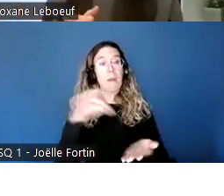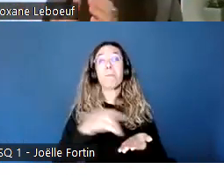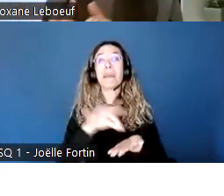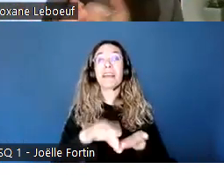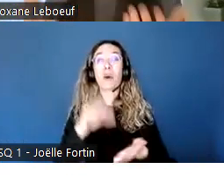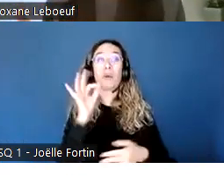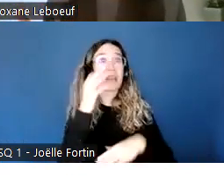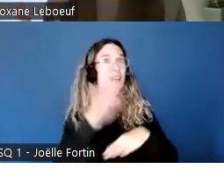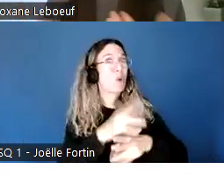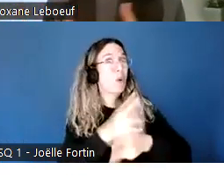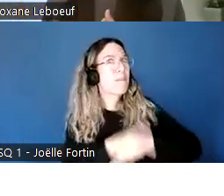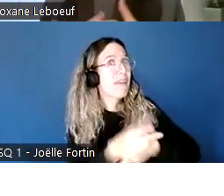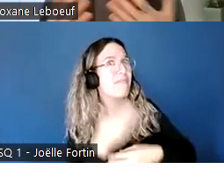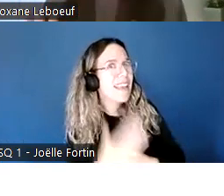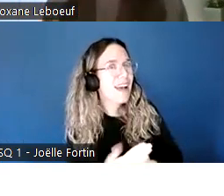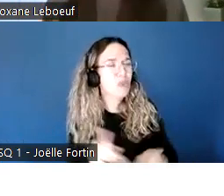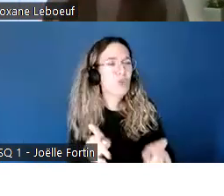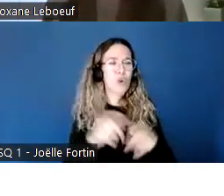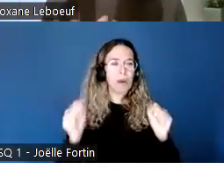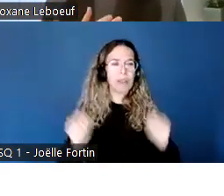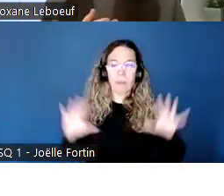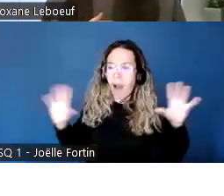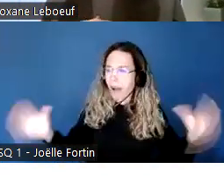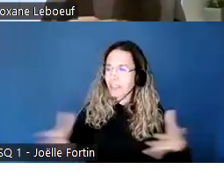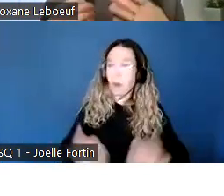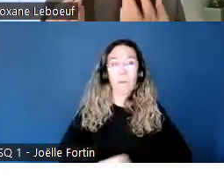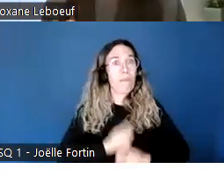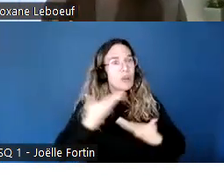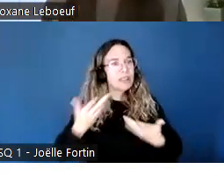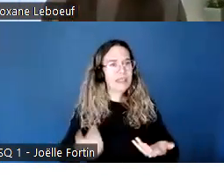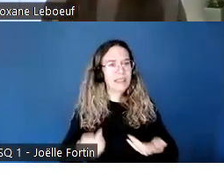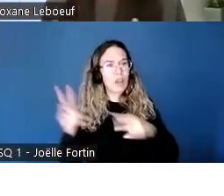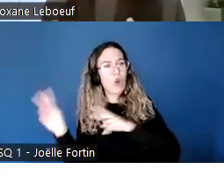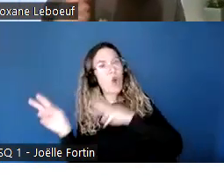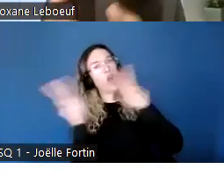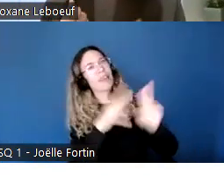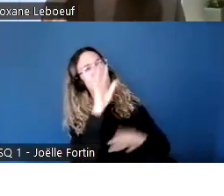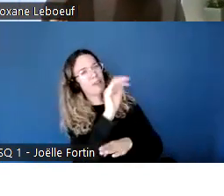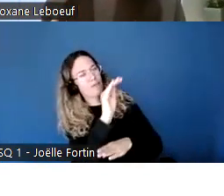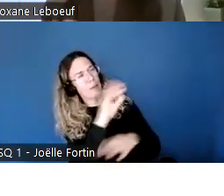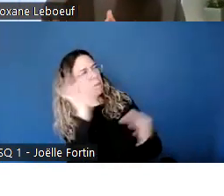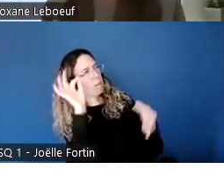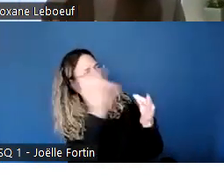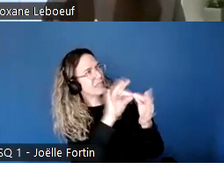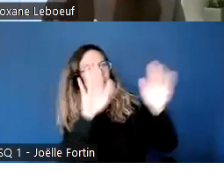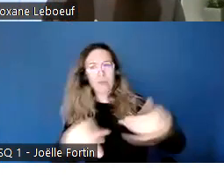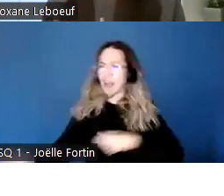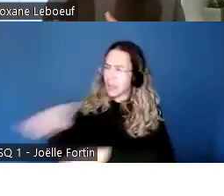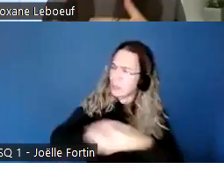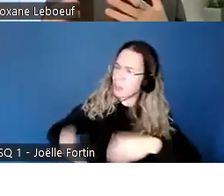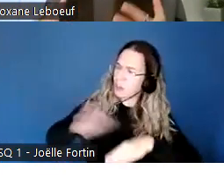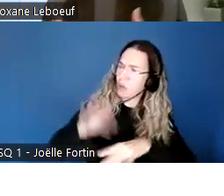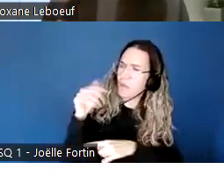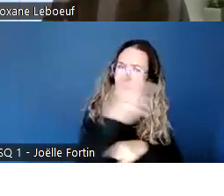sur la bienveillance, mais ça peut être aussi faire une œuvre collective de poésie, de visionner des films en particulier, puis d'avoir une discussion animée par la